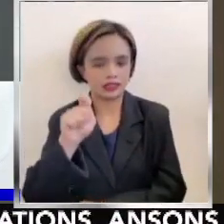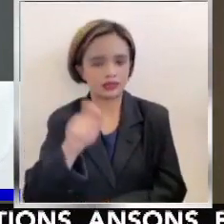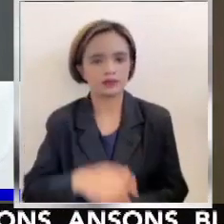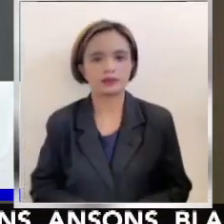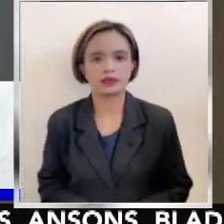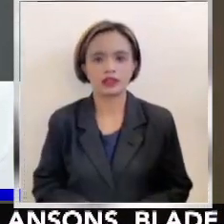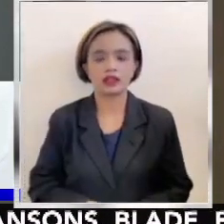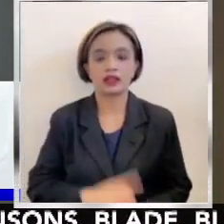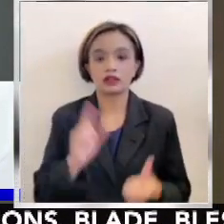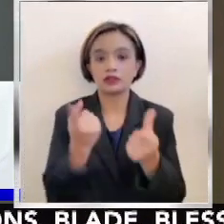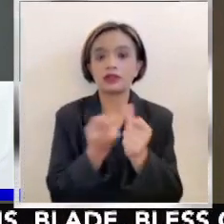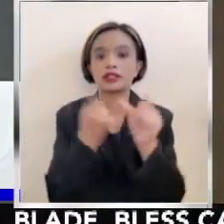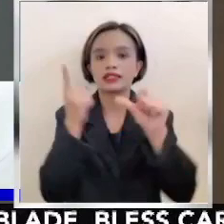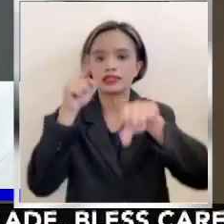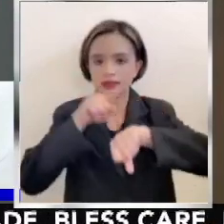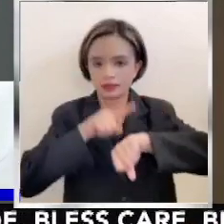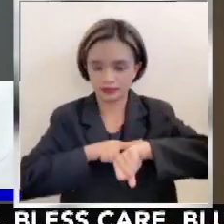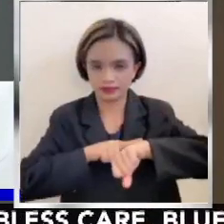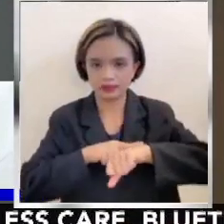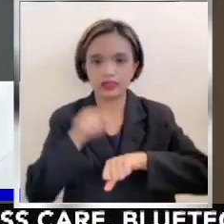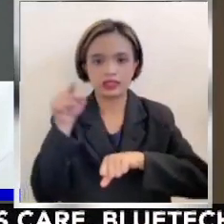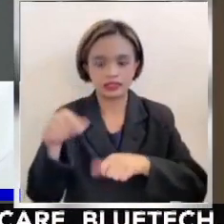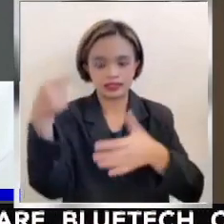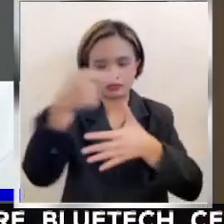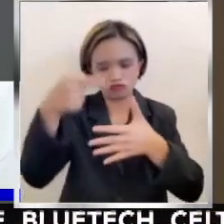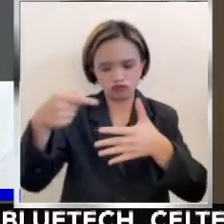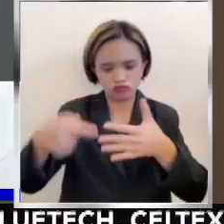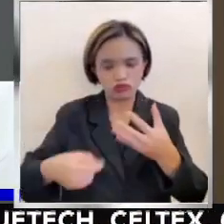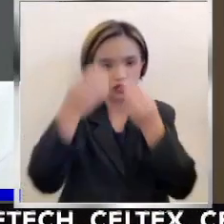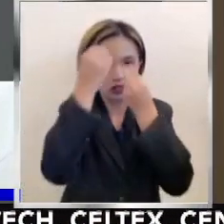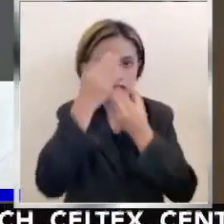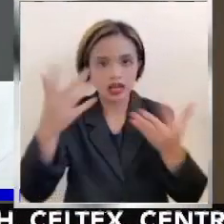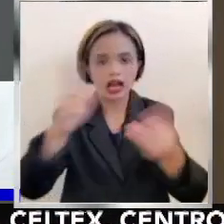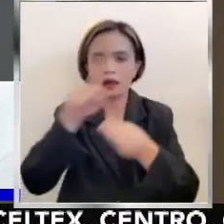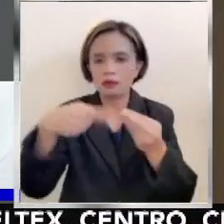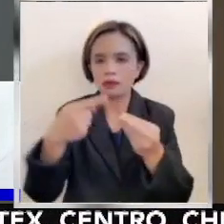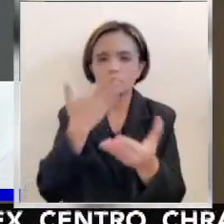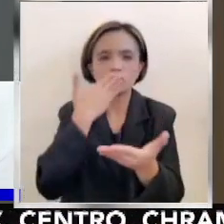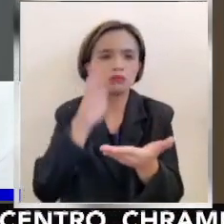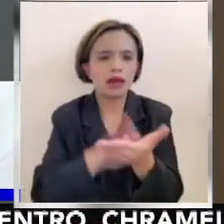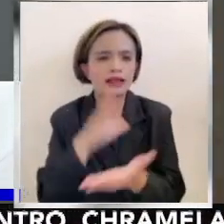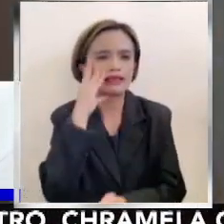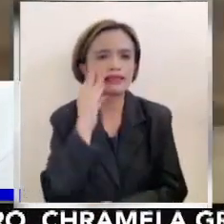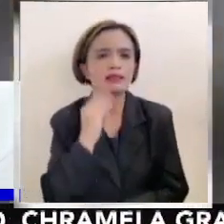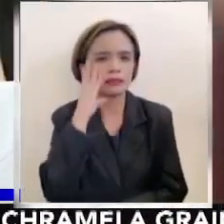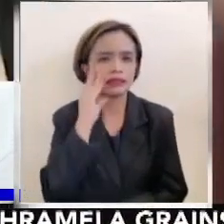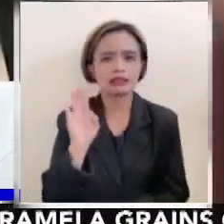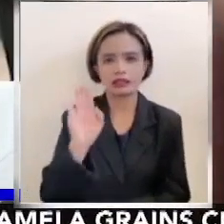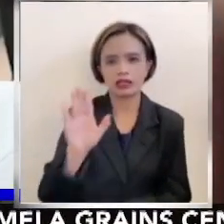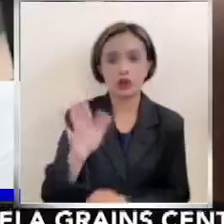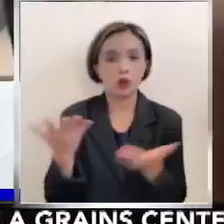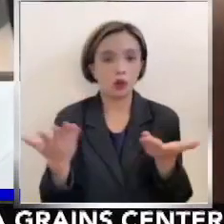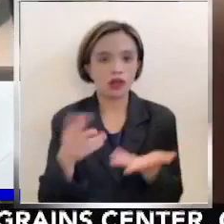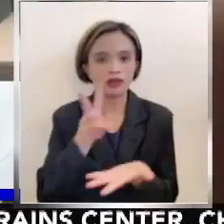kauna-unahang pagkakataon, idinitali ni Herlene ang bangungot daw na naranasan niya sa Uganda.